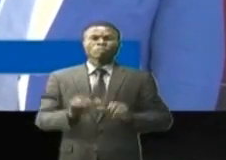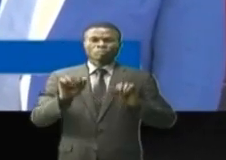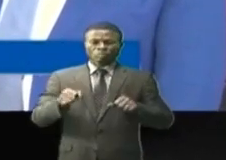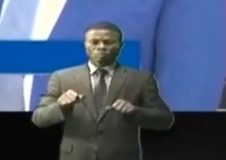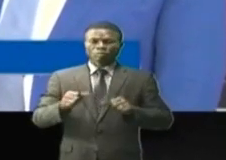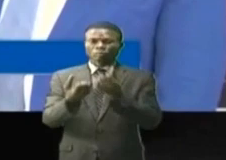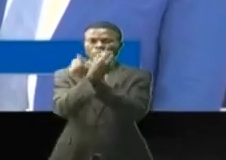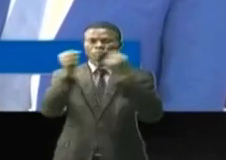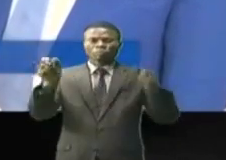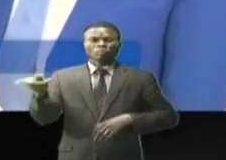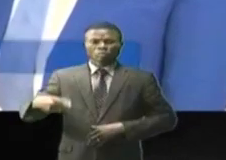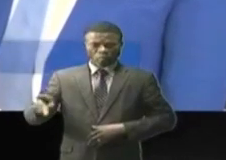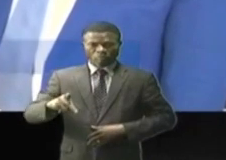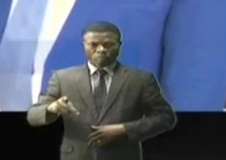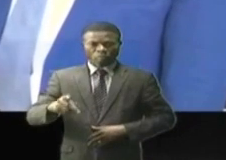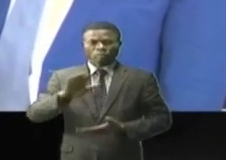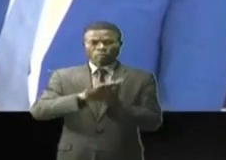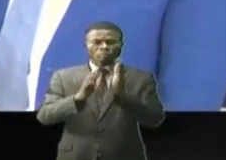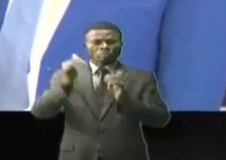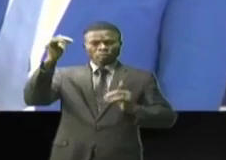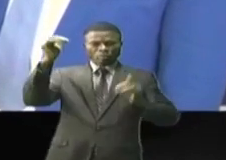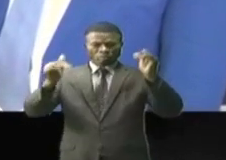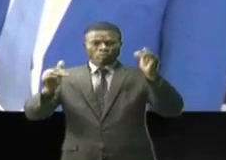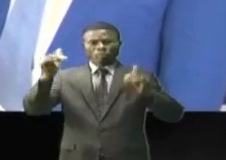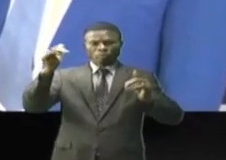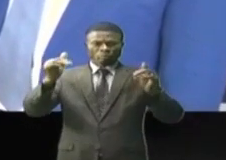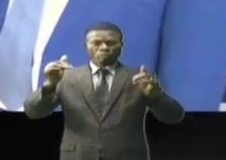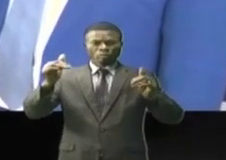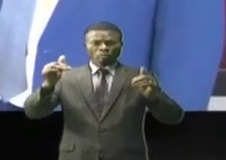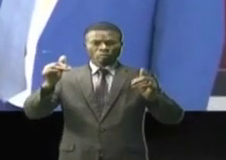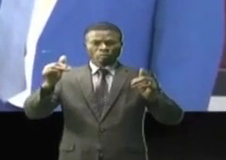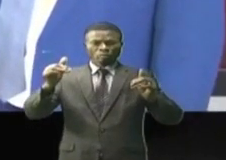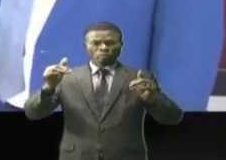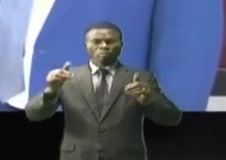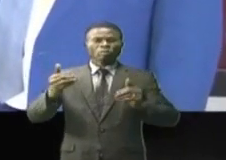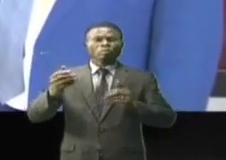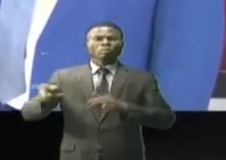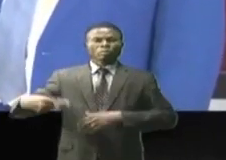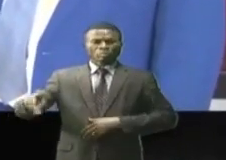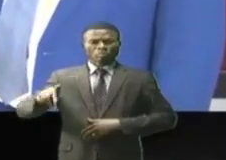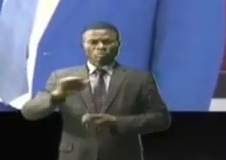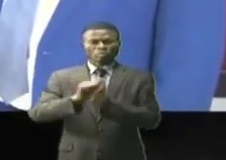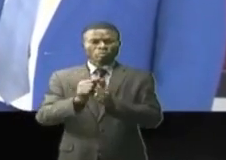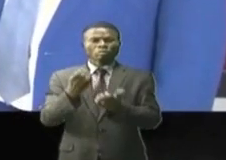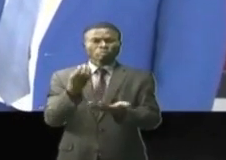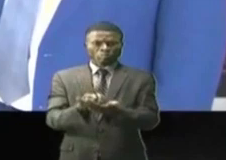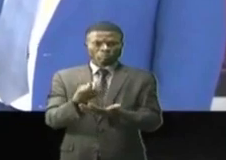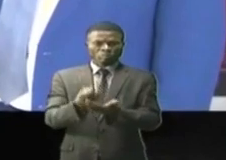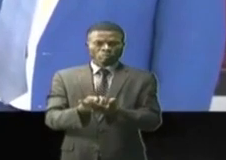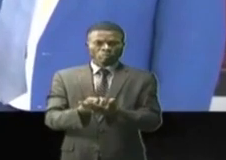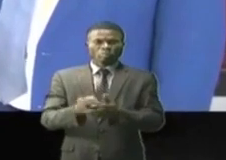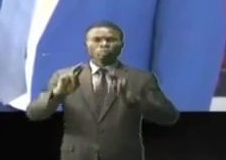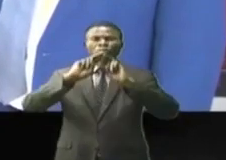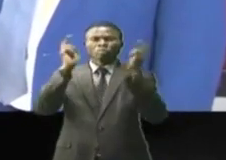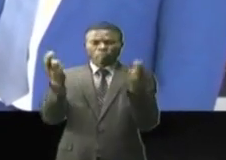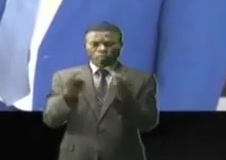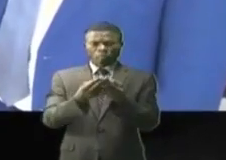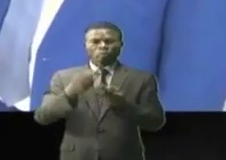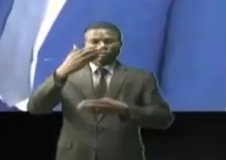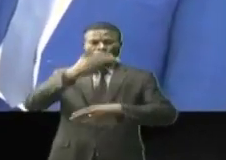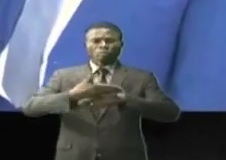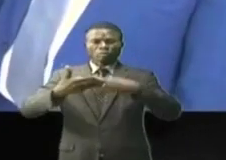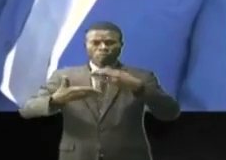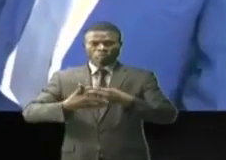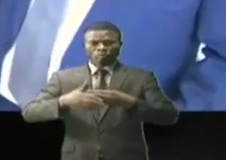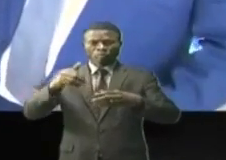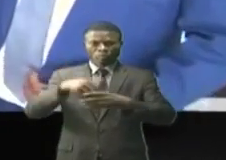désenclaver, pour pouvoir équilibrer nos coins sur le plan économique, cette usine doit être installée